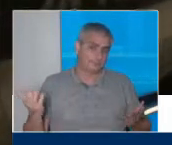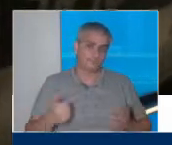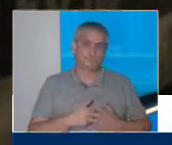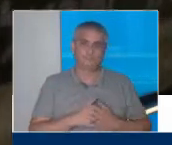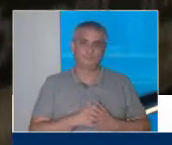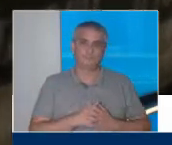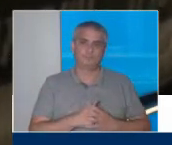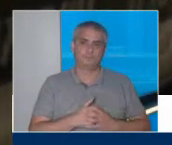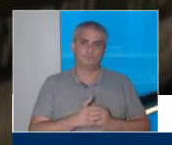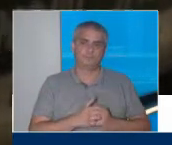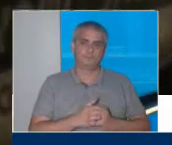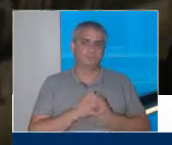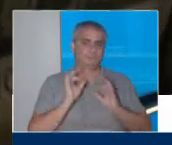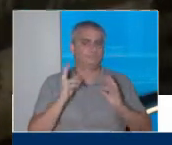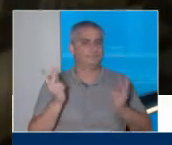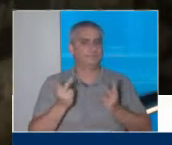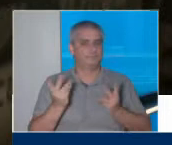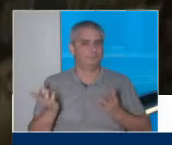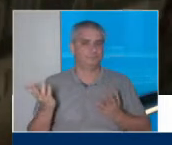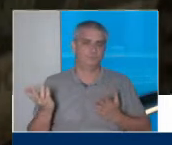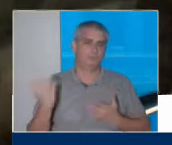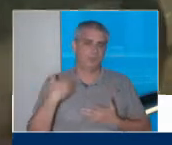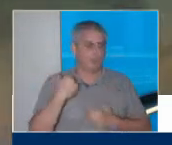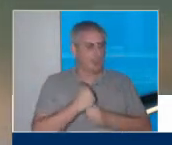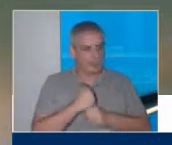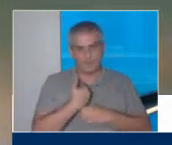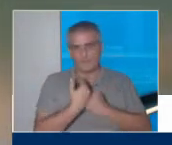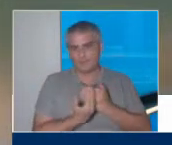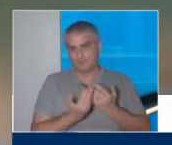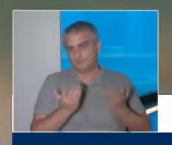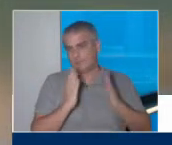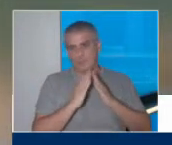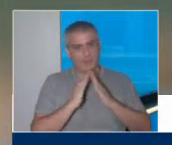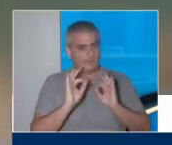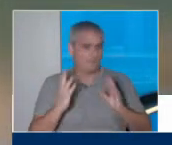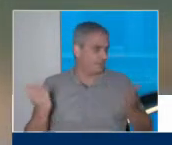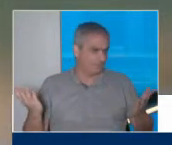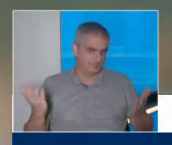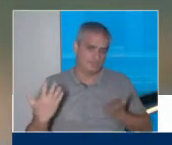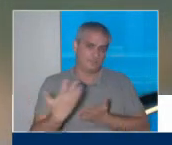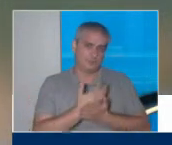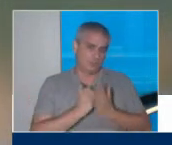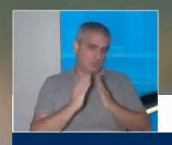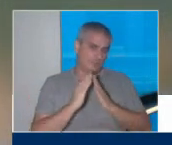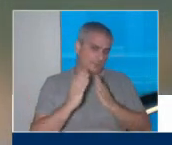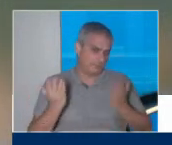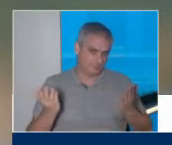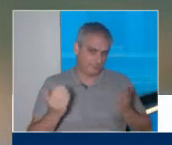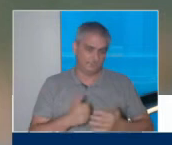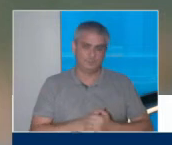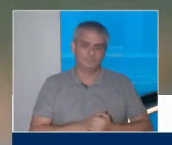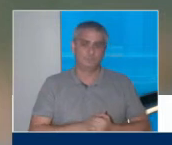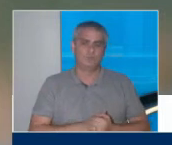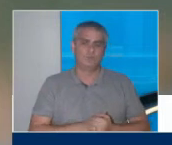באמת להכניס כסף לבית, חיפש להכניס את האוכל לבית, חיפש להכניס את המשכורת לבית בסופו של